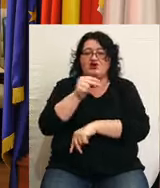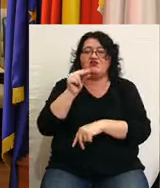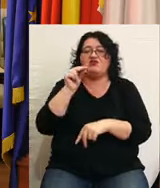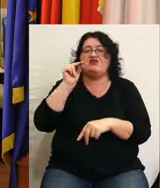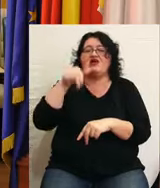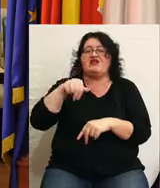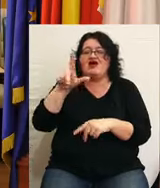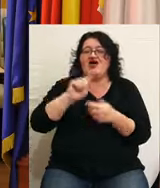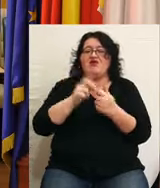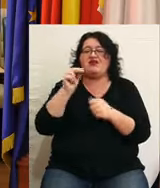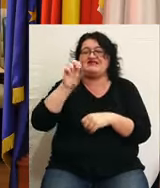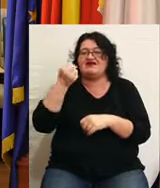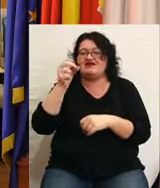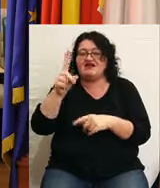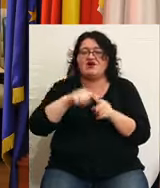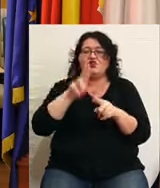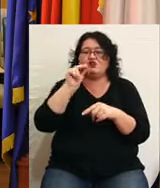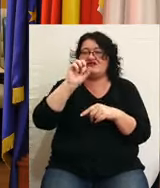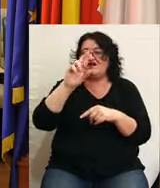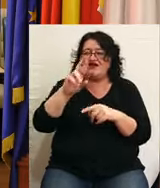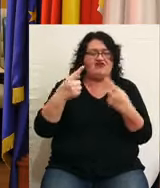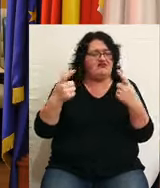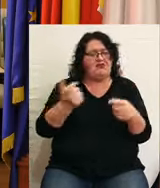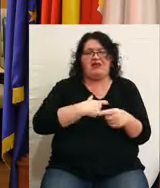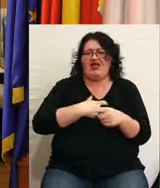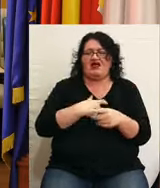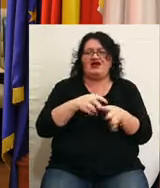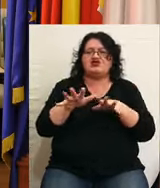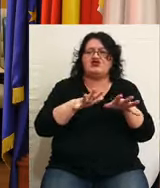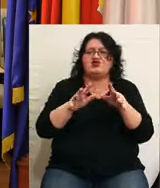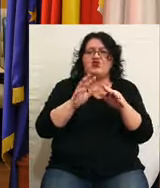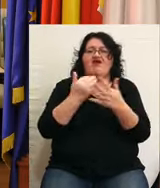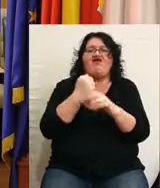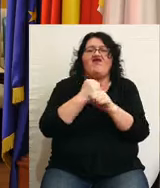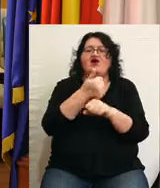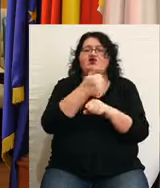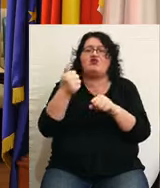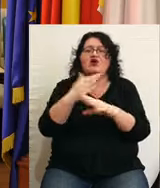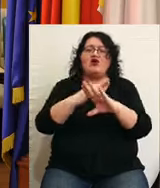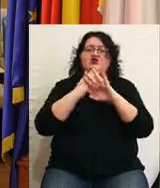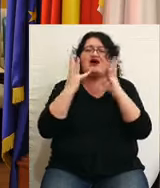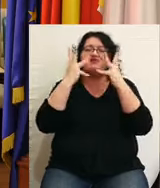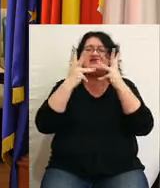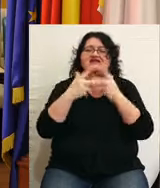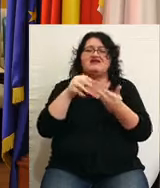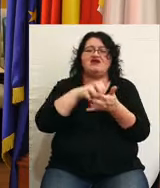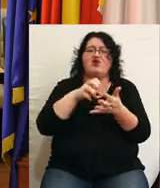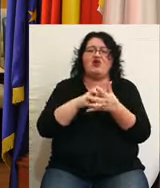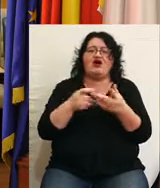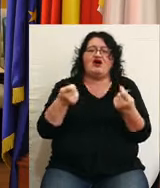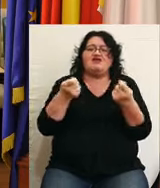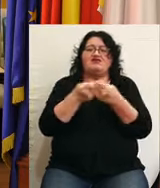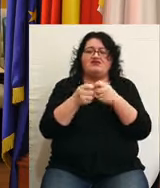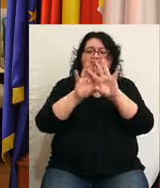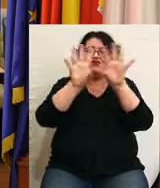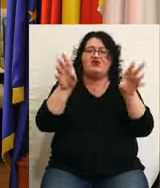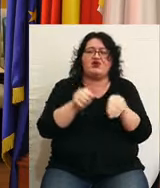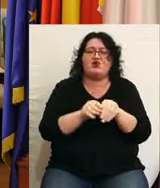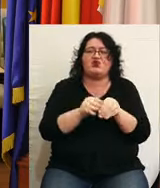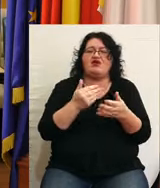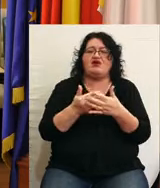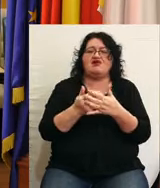nici PNL, nici USR n-ar putea să gestioneze doar cu pârghiile unei administrații locale singur într-un